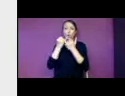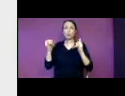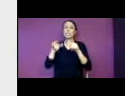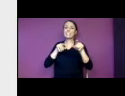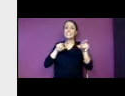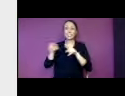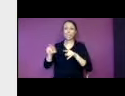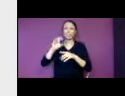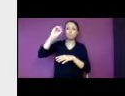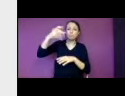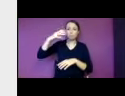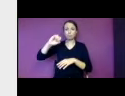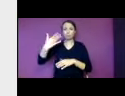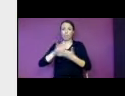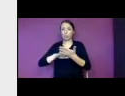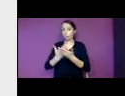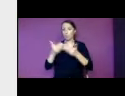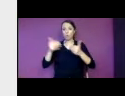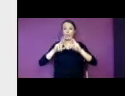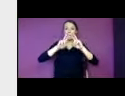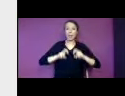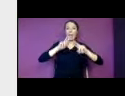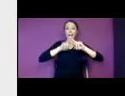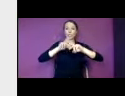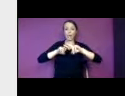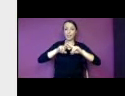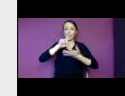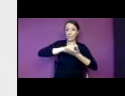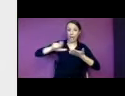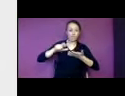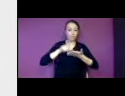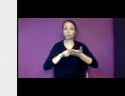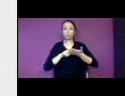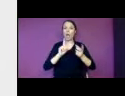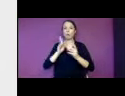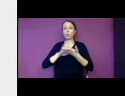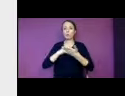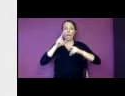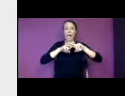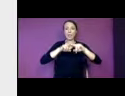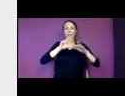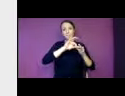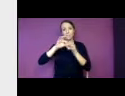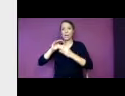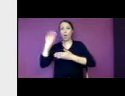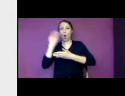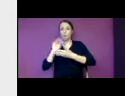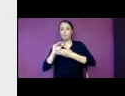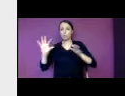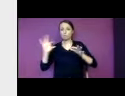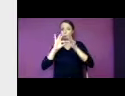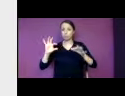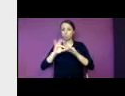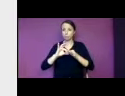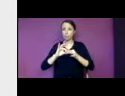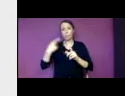to analizując hasztagi na Instagramie, czy też takie asocjacje wokół hasztagów przez opisy i